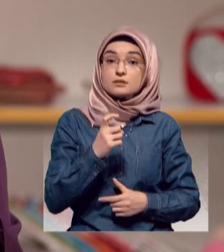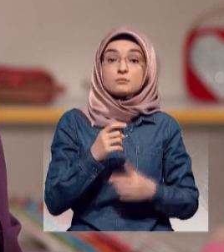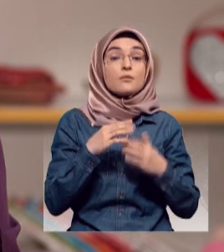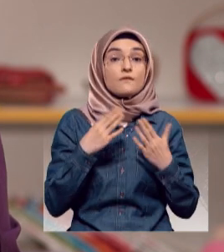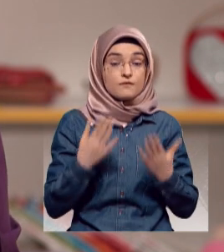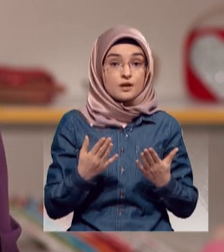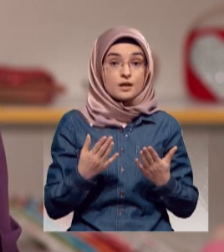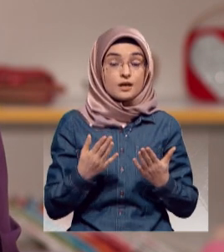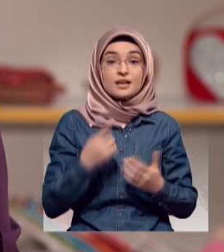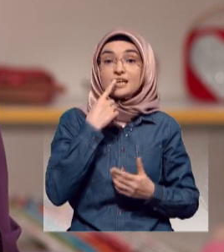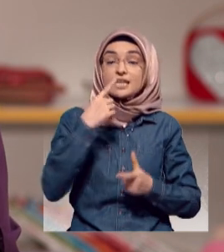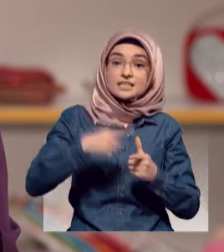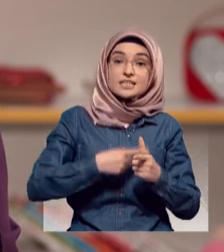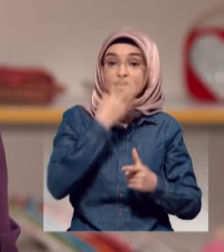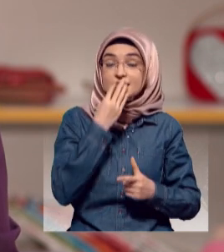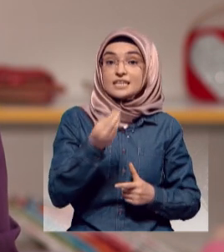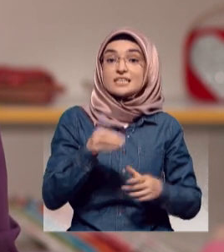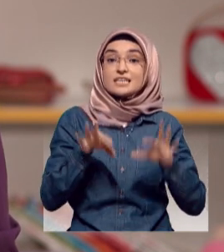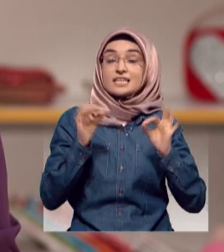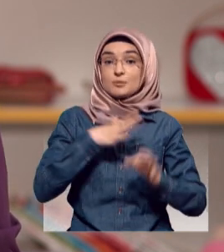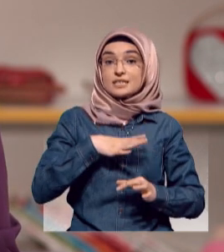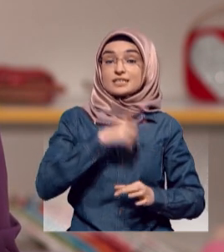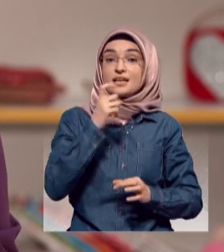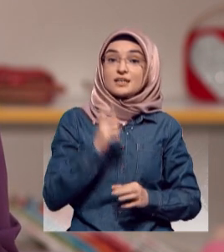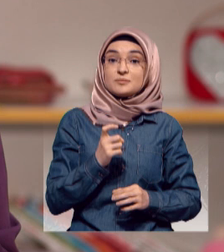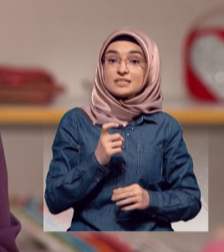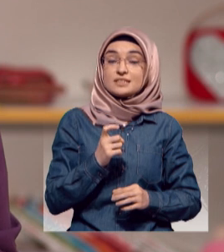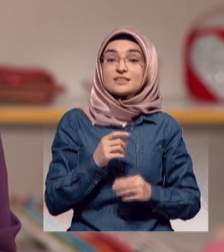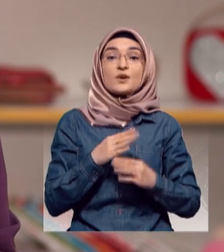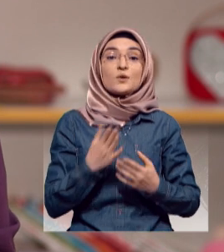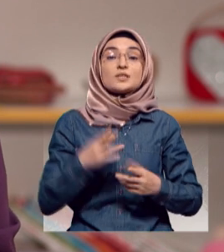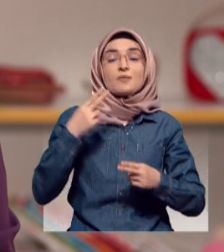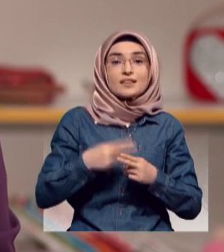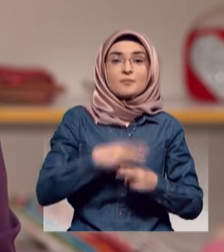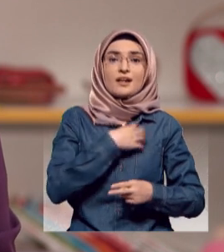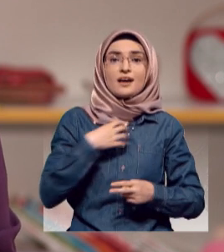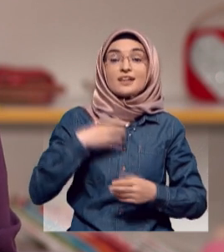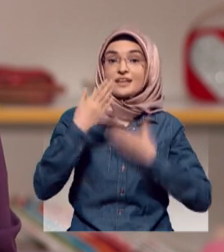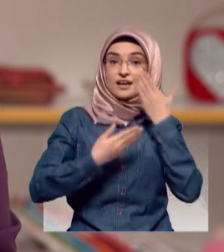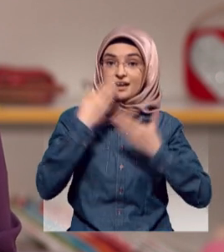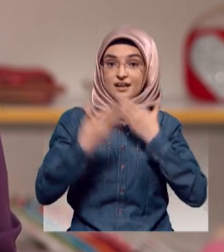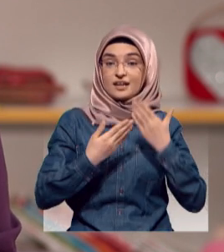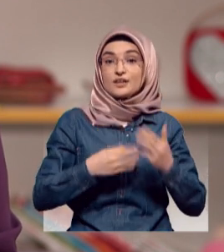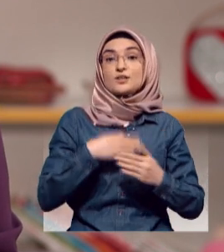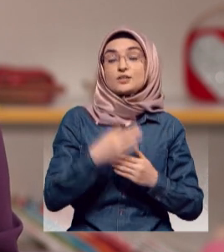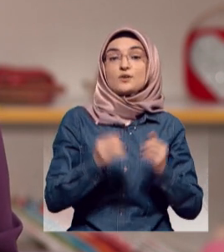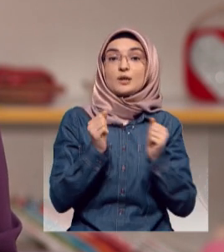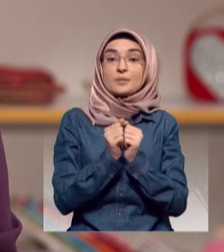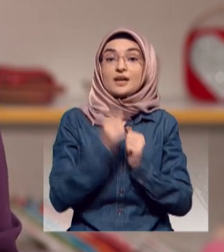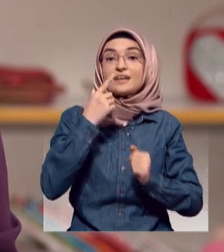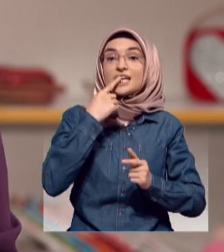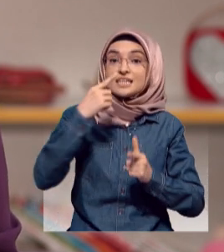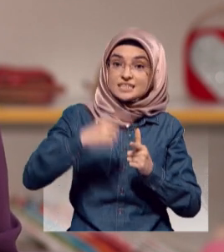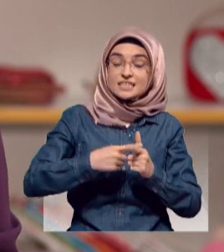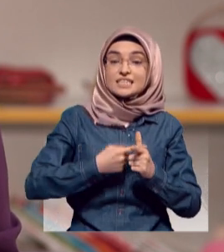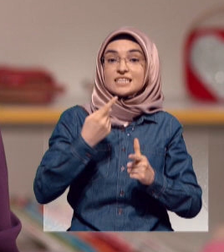Veya diş kirası hediyesi hazırlamak ister misin? O zaman hemen anneni anlat. Sonra birlikte diş